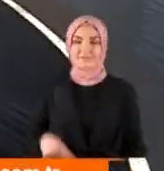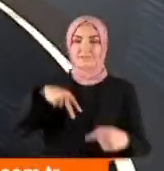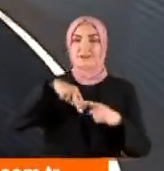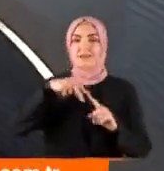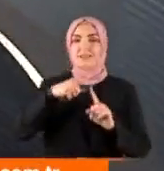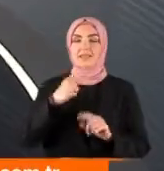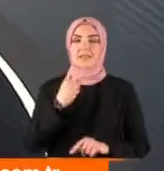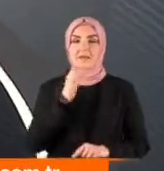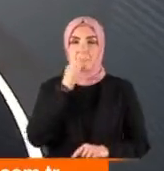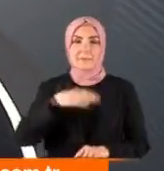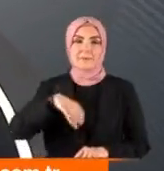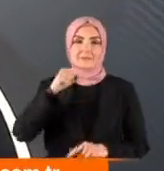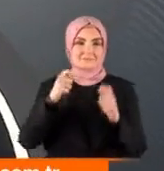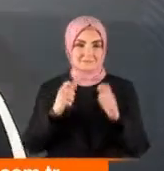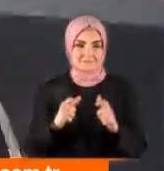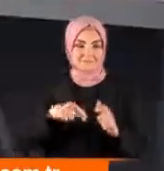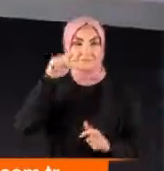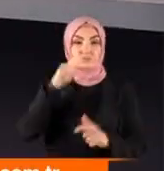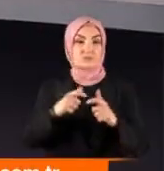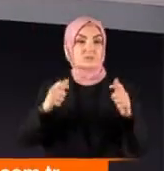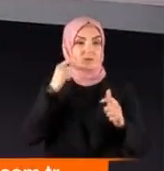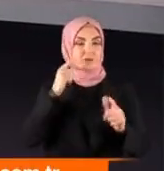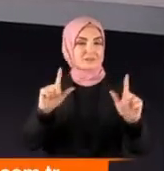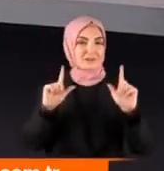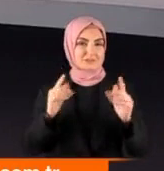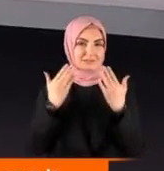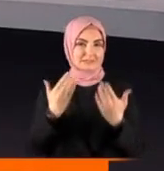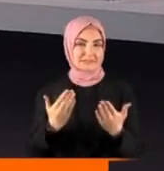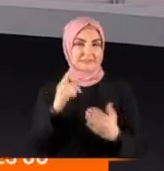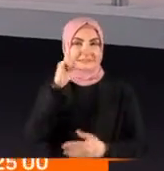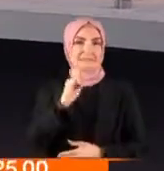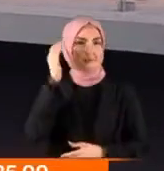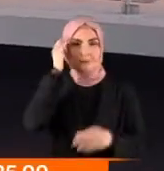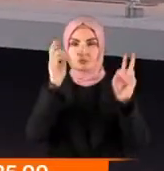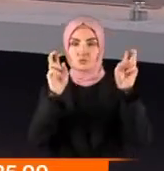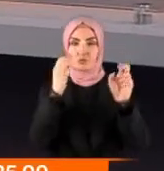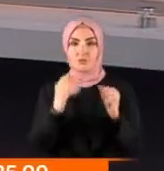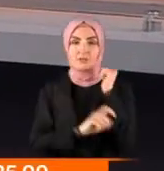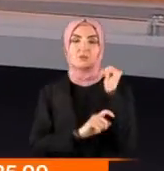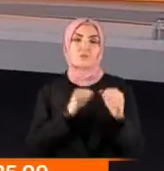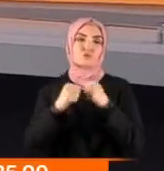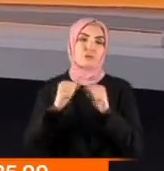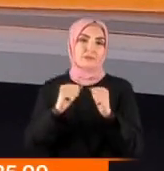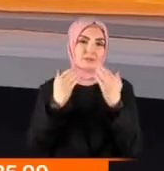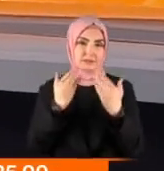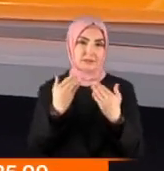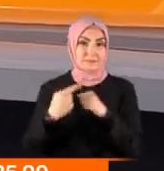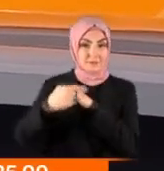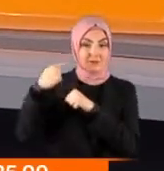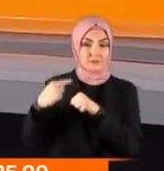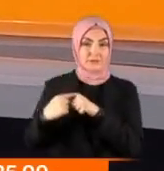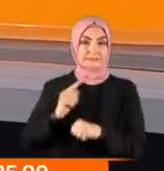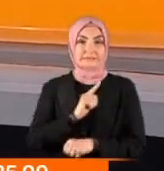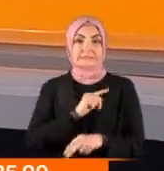Haberin merkezinden, ATV Haber Merkezi'nden günün gelişmeleriyle karşınızdayız. İlk başlığımız terörle mücadele. Geçtiğimiz